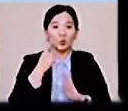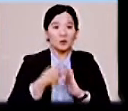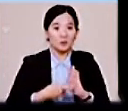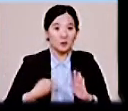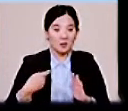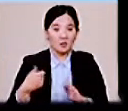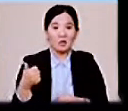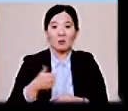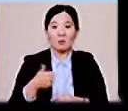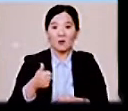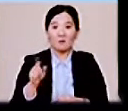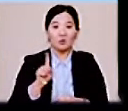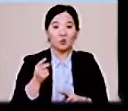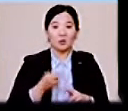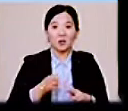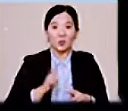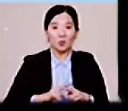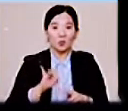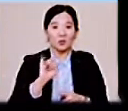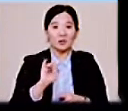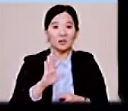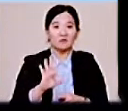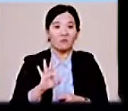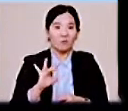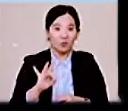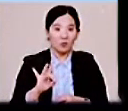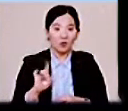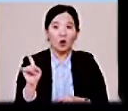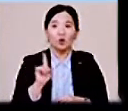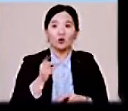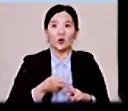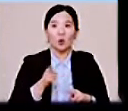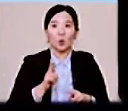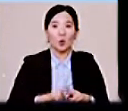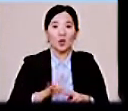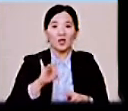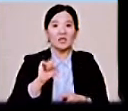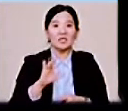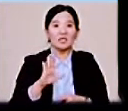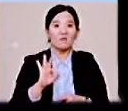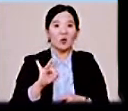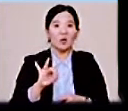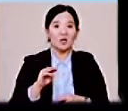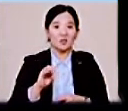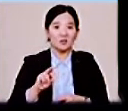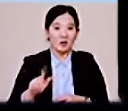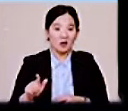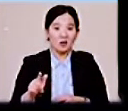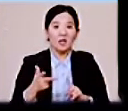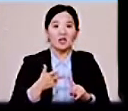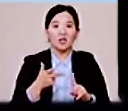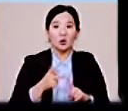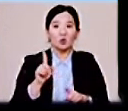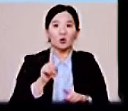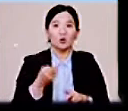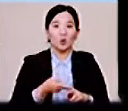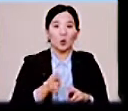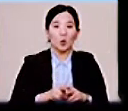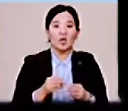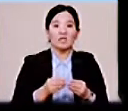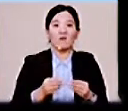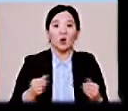выяснить? Первое. Что такое раствор? Второе. Что такое растворитель? Третье. Что такое растворенное